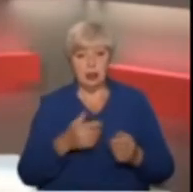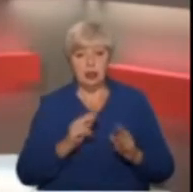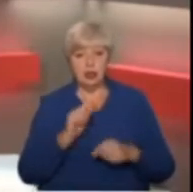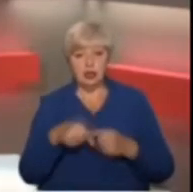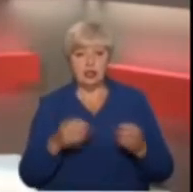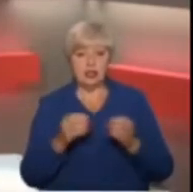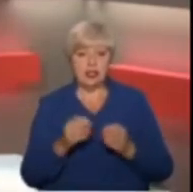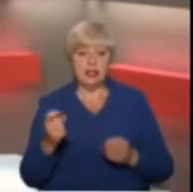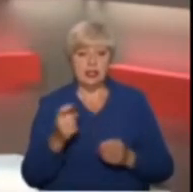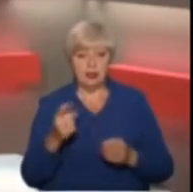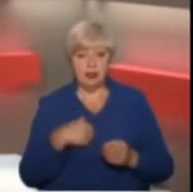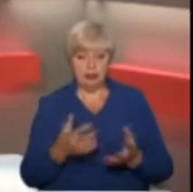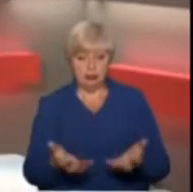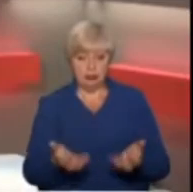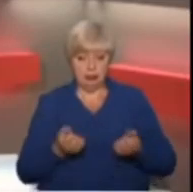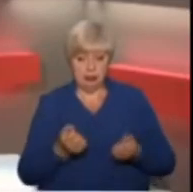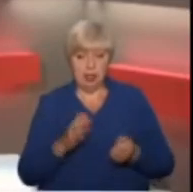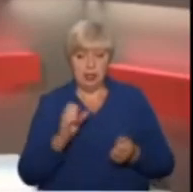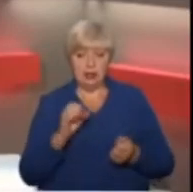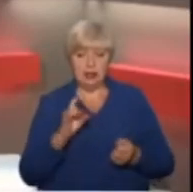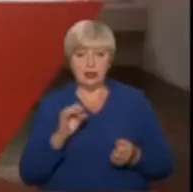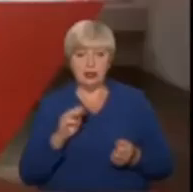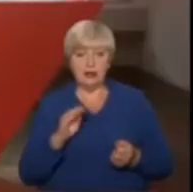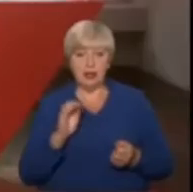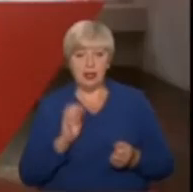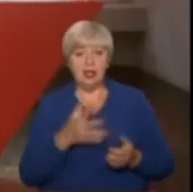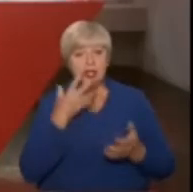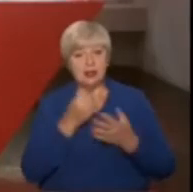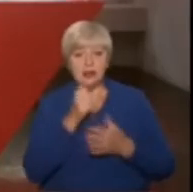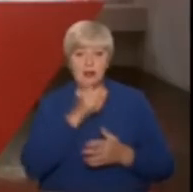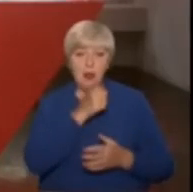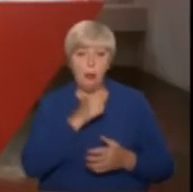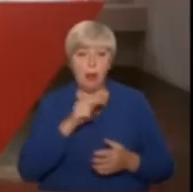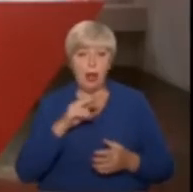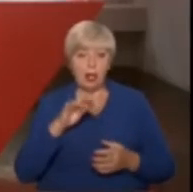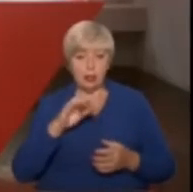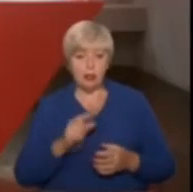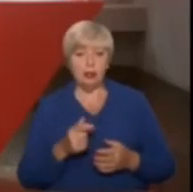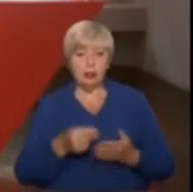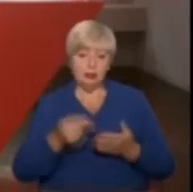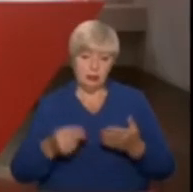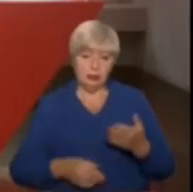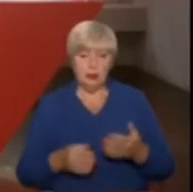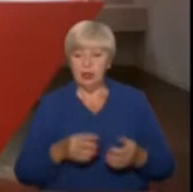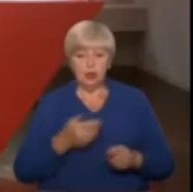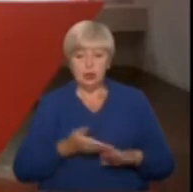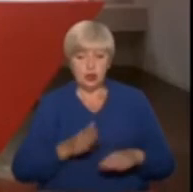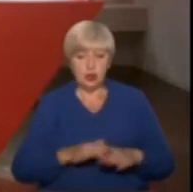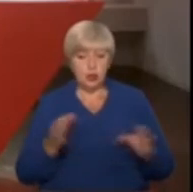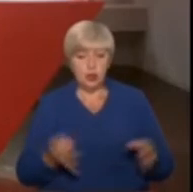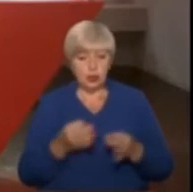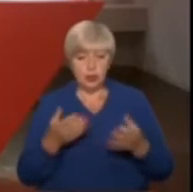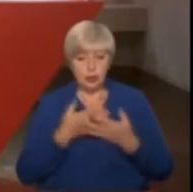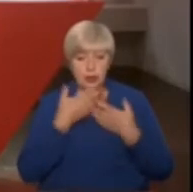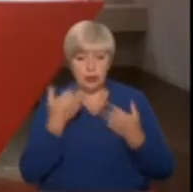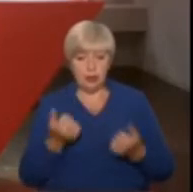хвилин приходить сертифікат зі своїм паролем, який можна вводити вже як цифровий підпис. Тяжкого нічого нема. Тільки каже